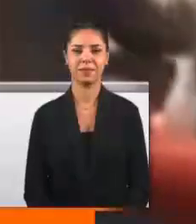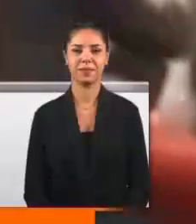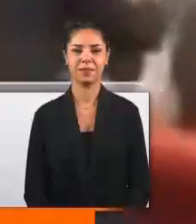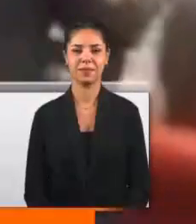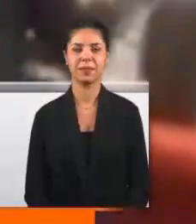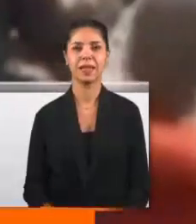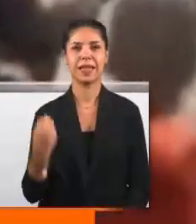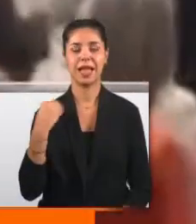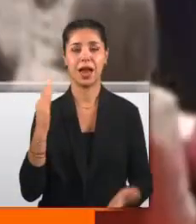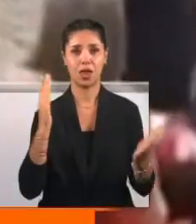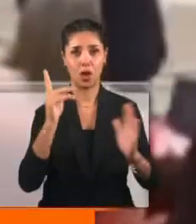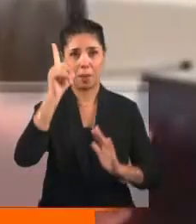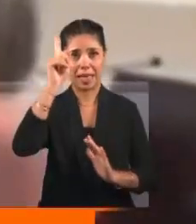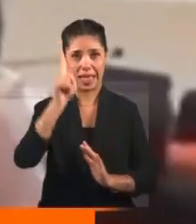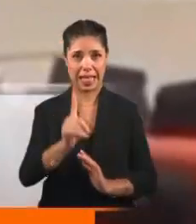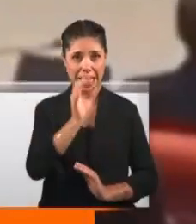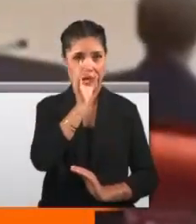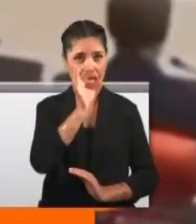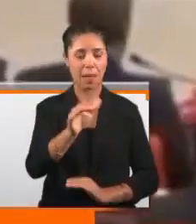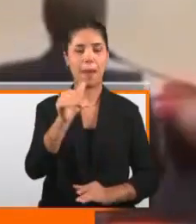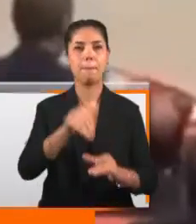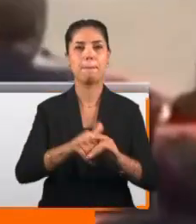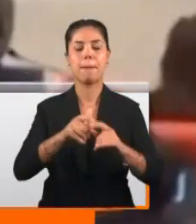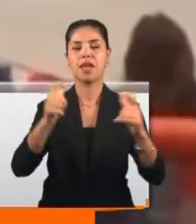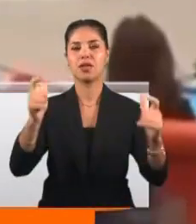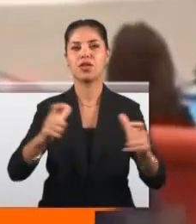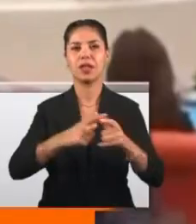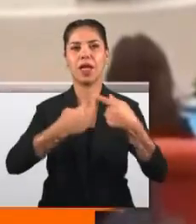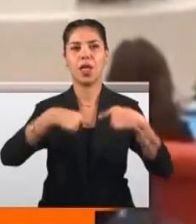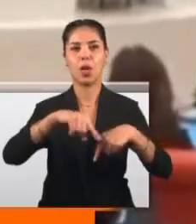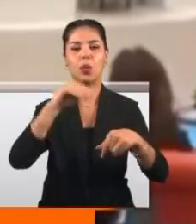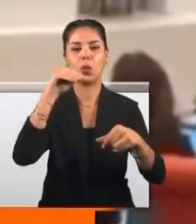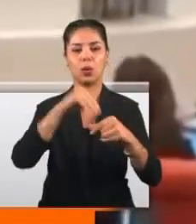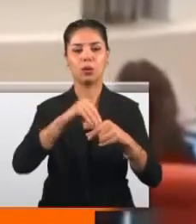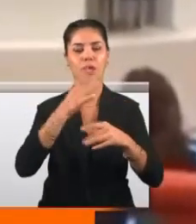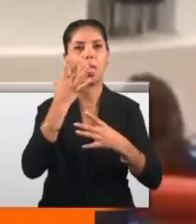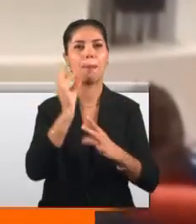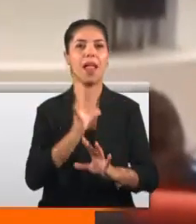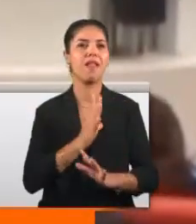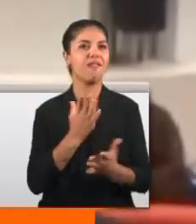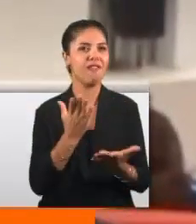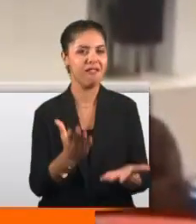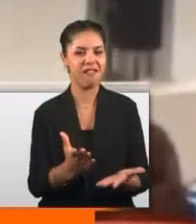İşte yeni dönemin ilk sinyali de Meclis Genel Kurulu'nda verildi.